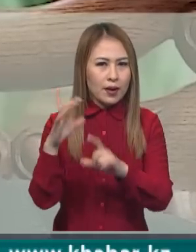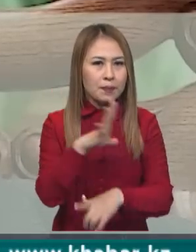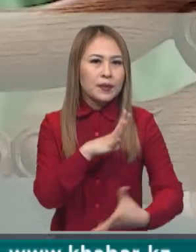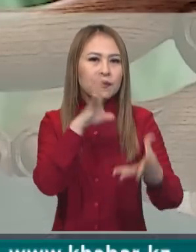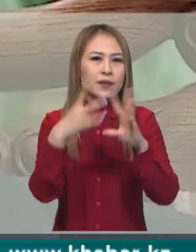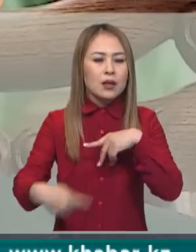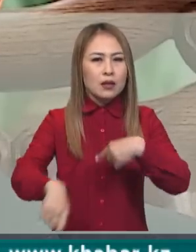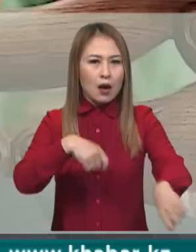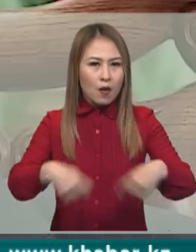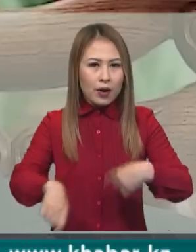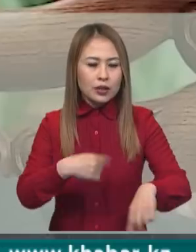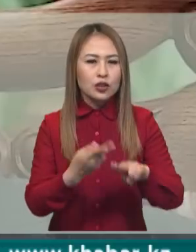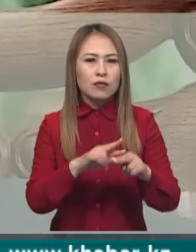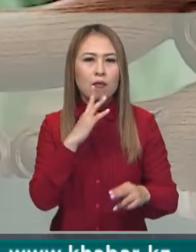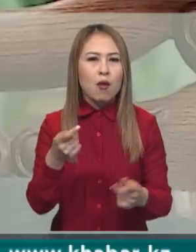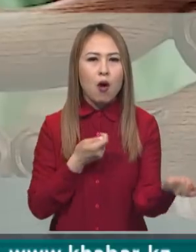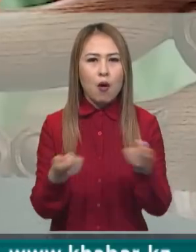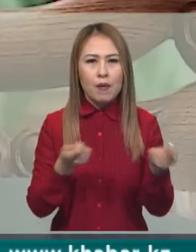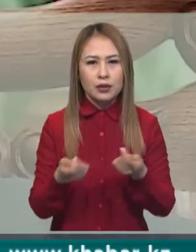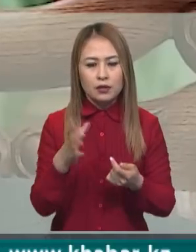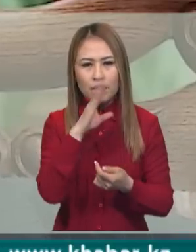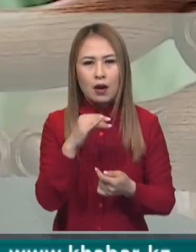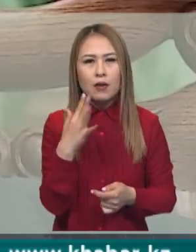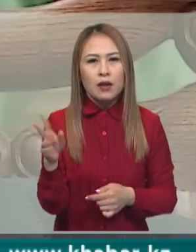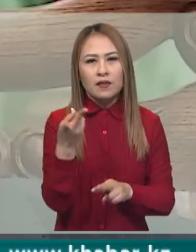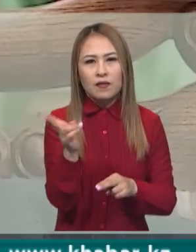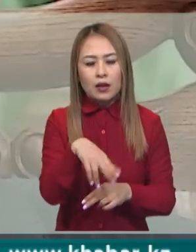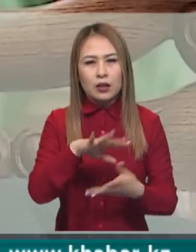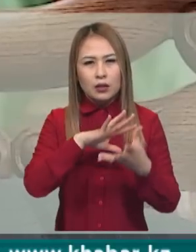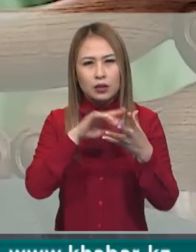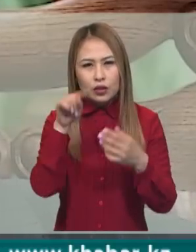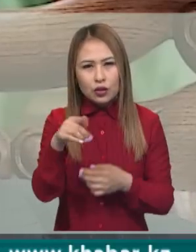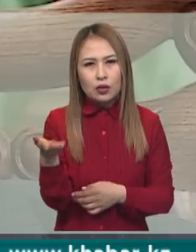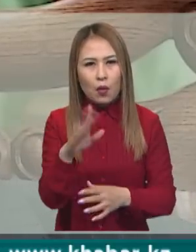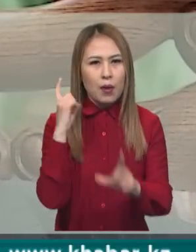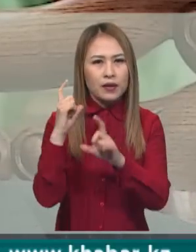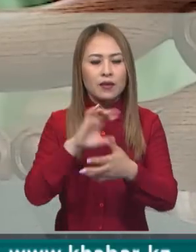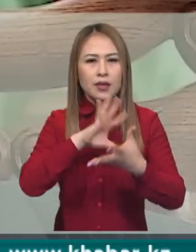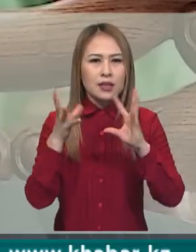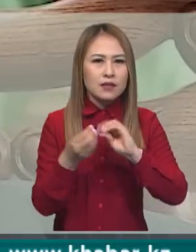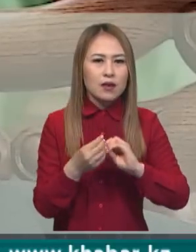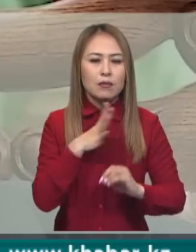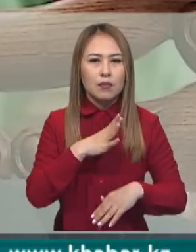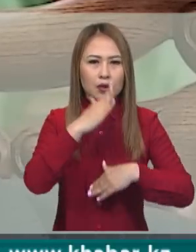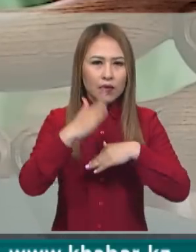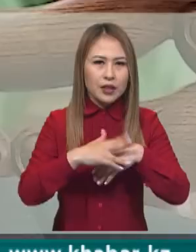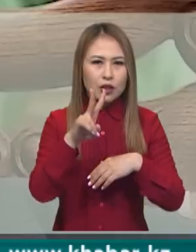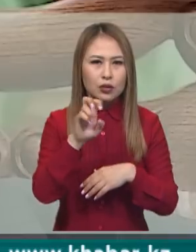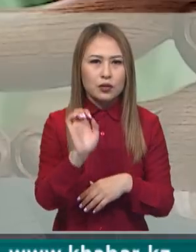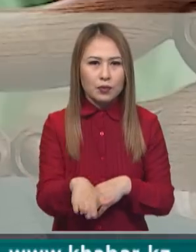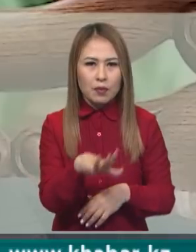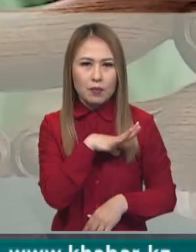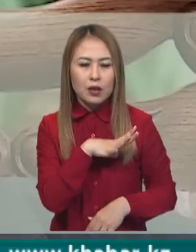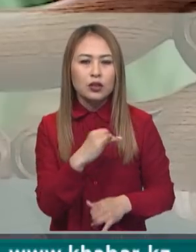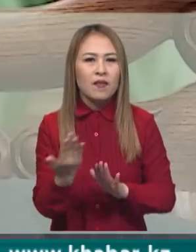әрі қауіпсіз аймақ. 2011 жылы осы аралықпен 1000 контейнер жеткізілсе, 2017 жылы олардың саны 200 мыңға жетті.